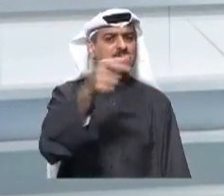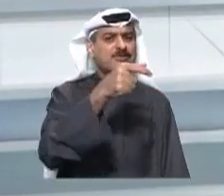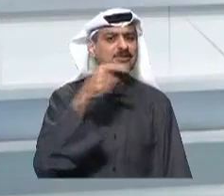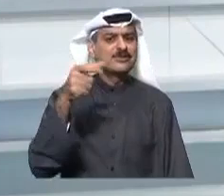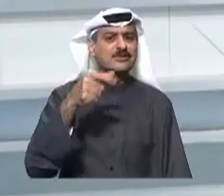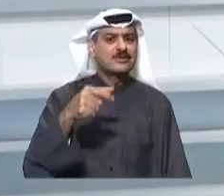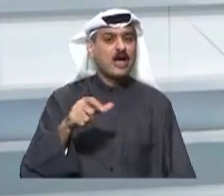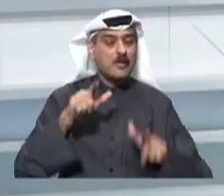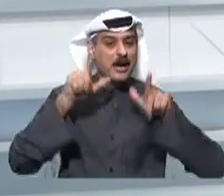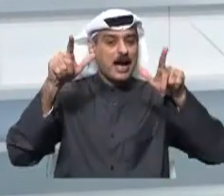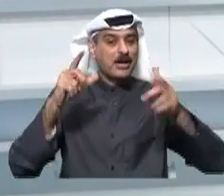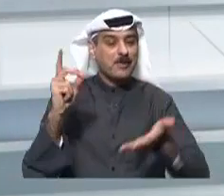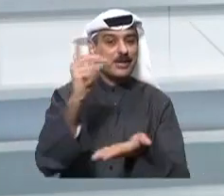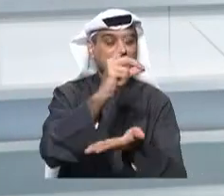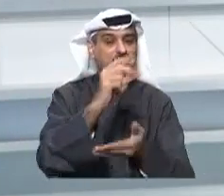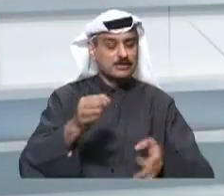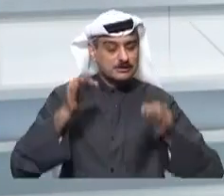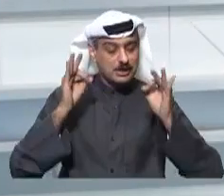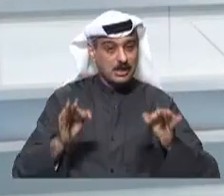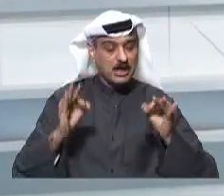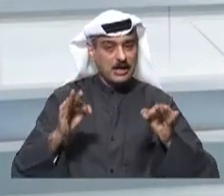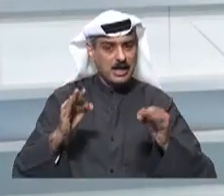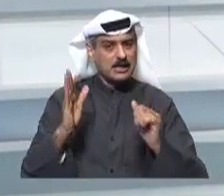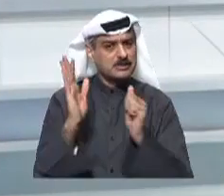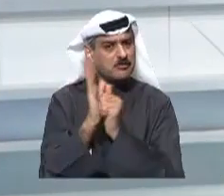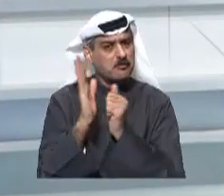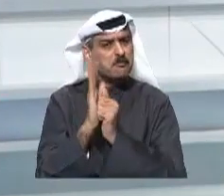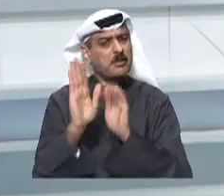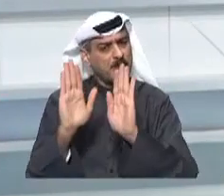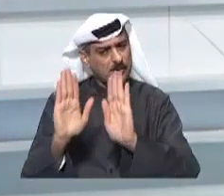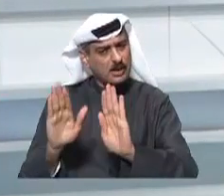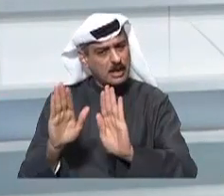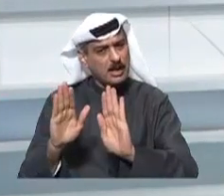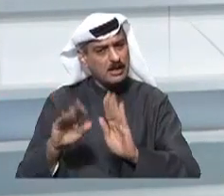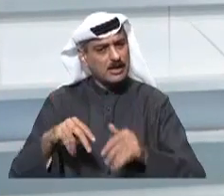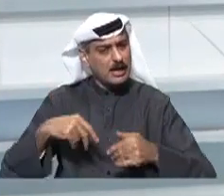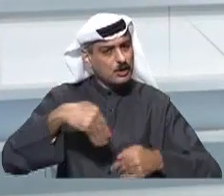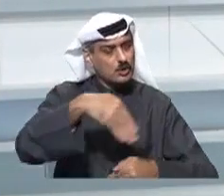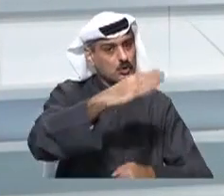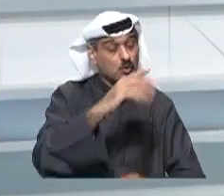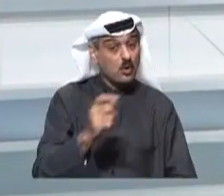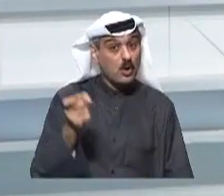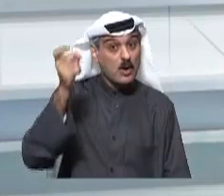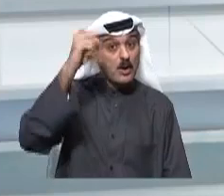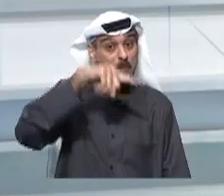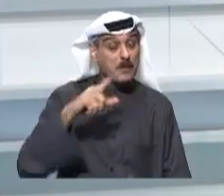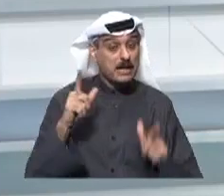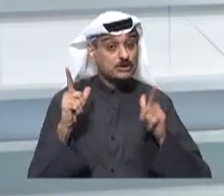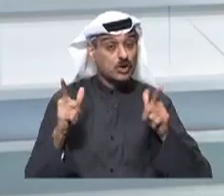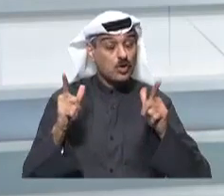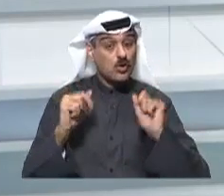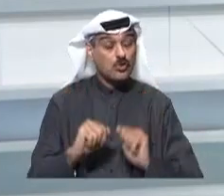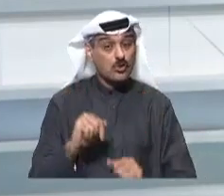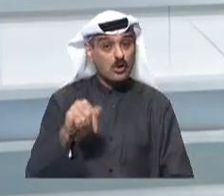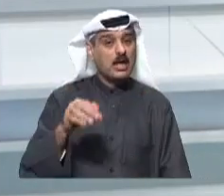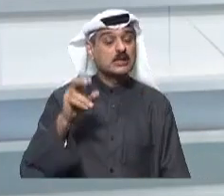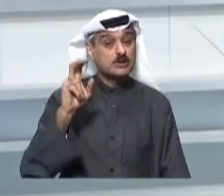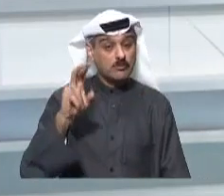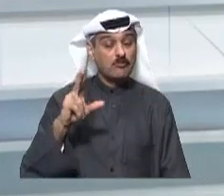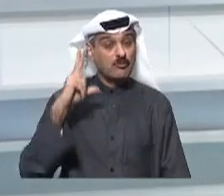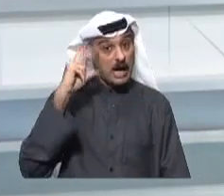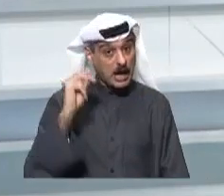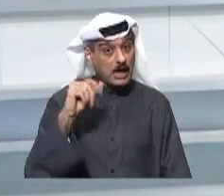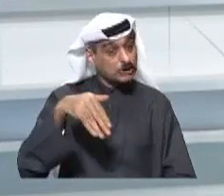نأكد بضرورة عدم الخروج في ظل هذه الأجواء خاصة في نهار يوم الغد إلا في حالات الضرورة